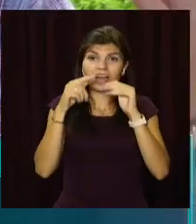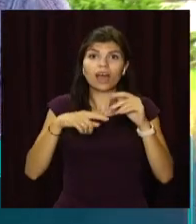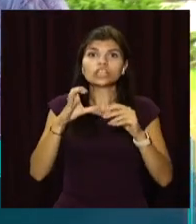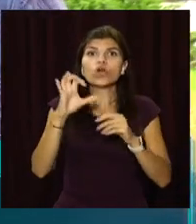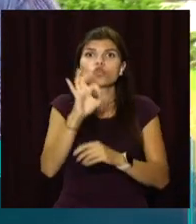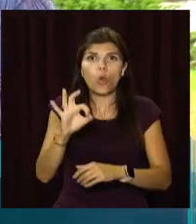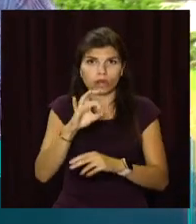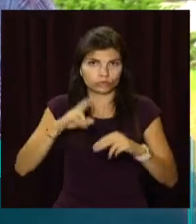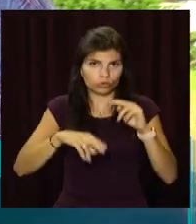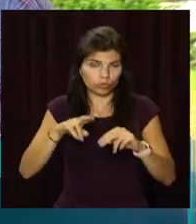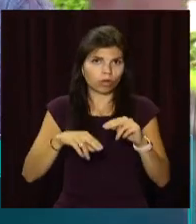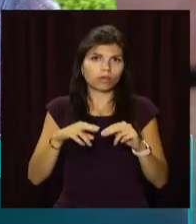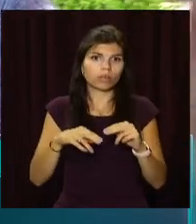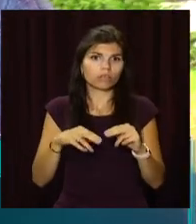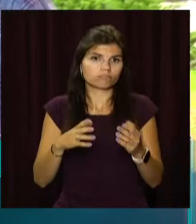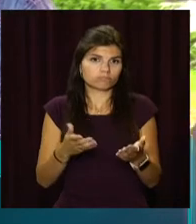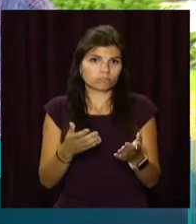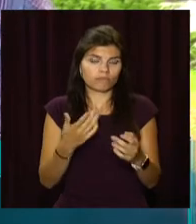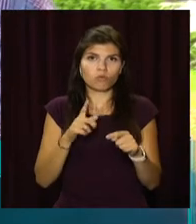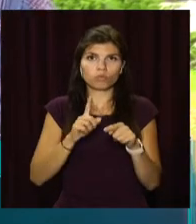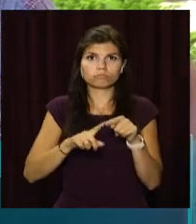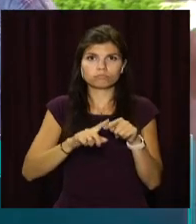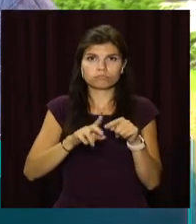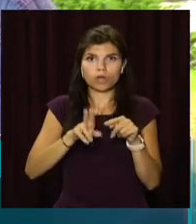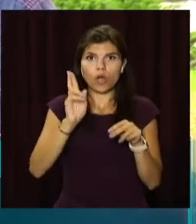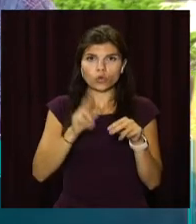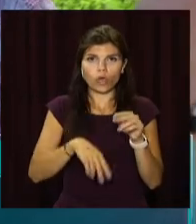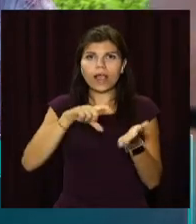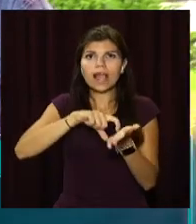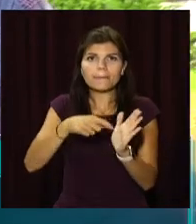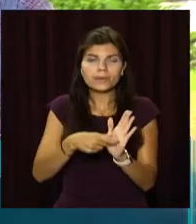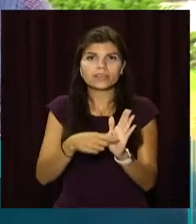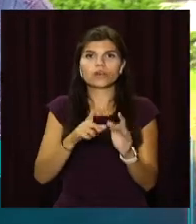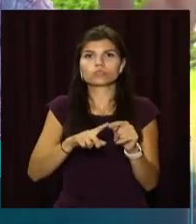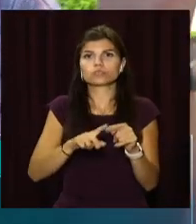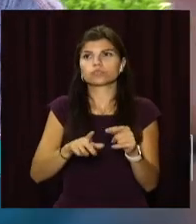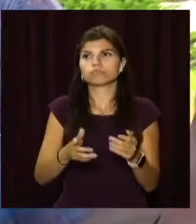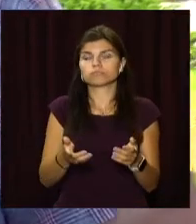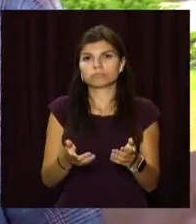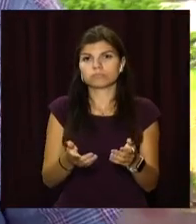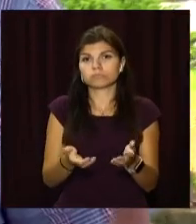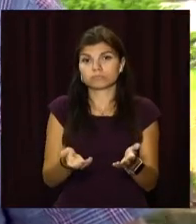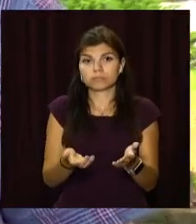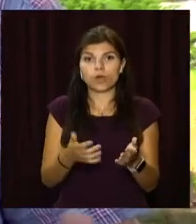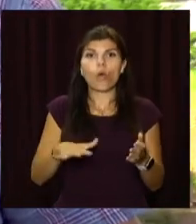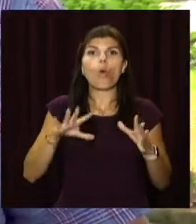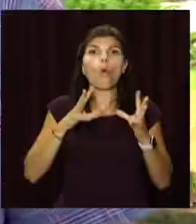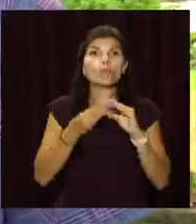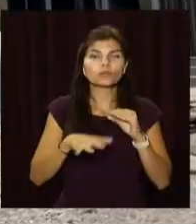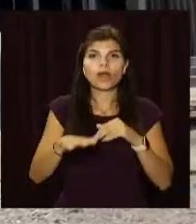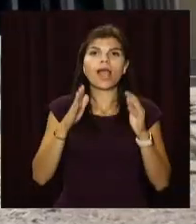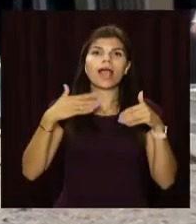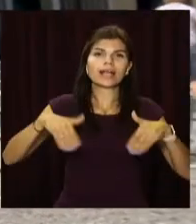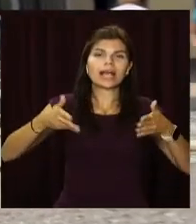теж фінальна стадія, вже практично готові всі кабінети, практично готові обща зона, тобто